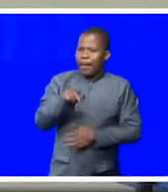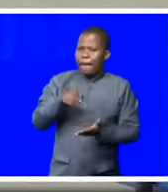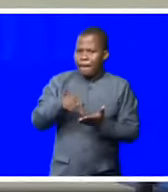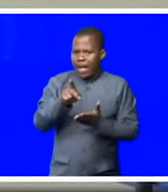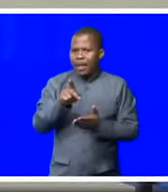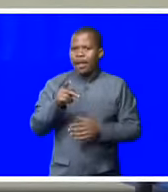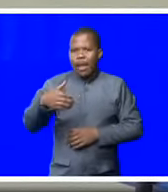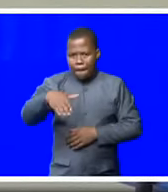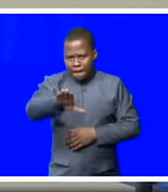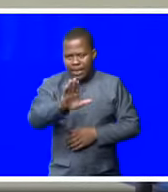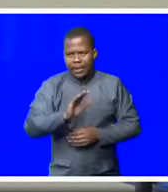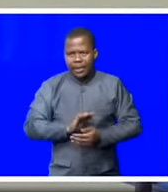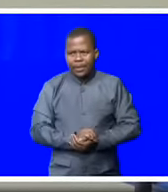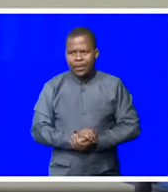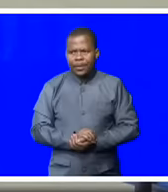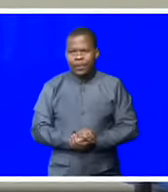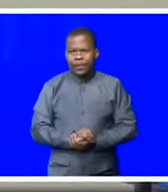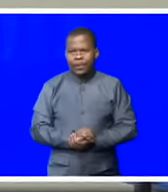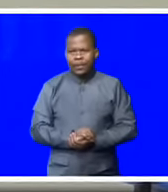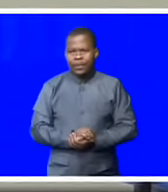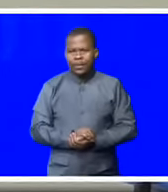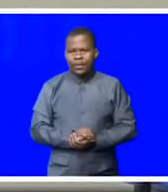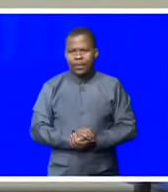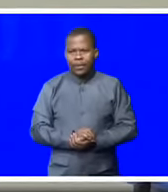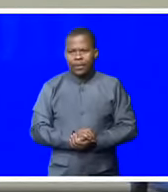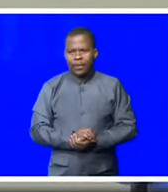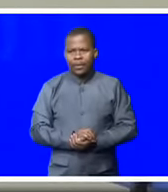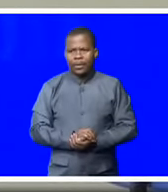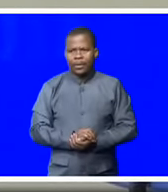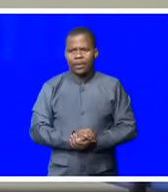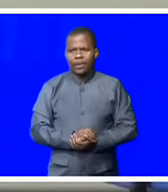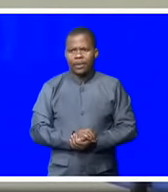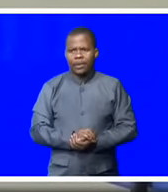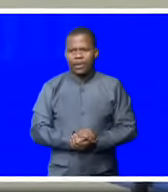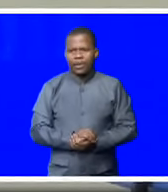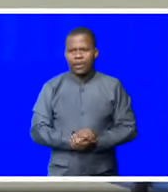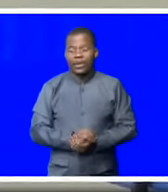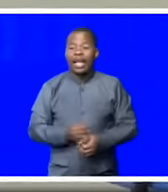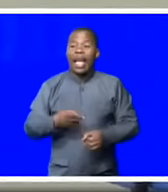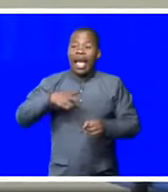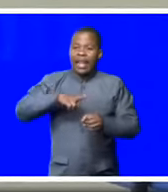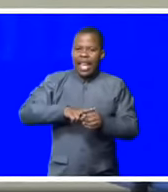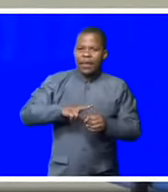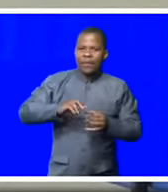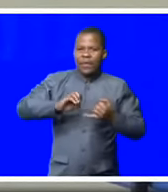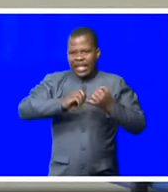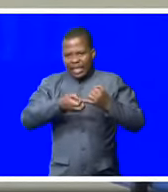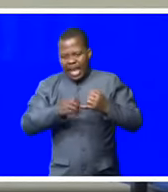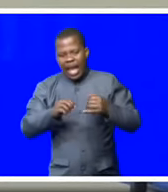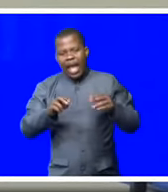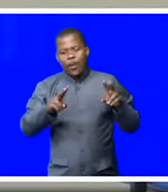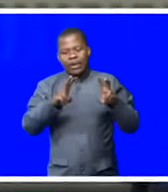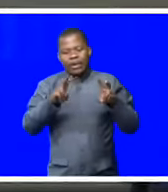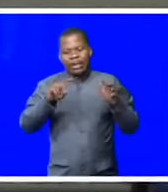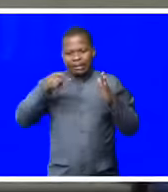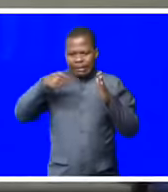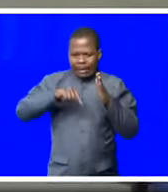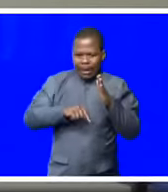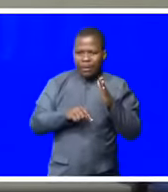Siyazama futhi neku tracer nemabhange nje seka